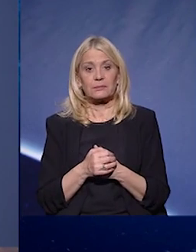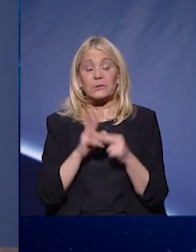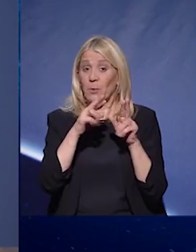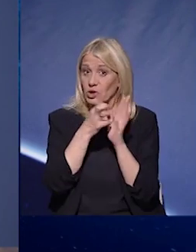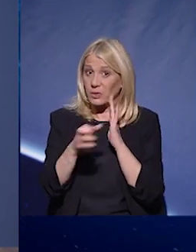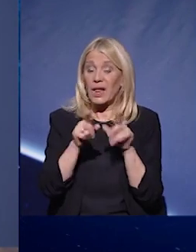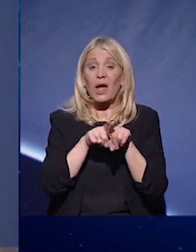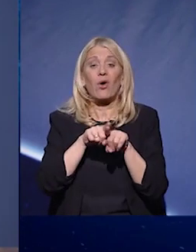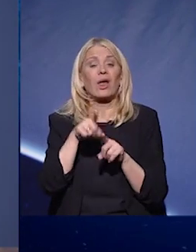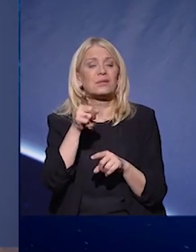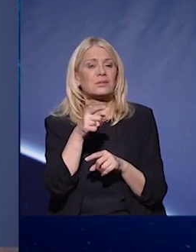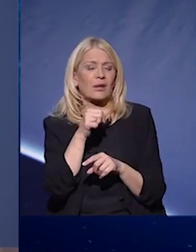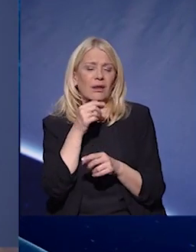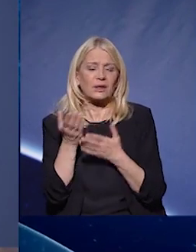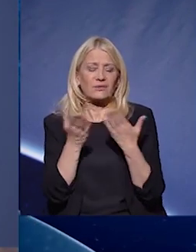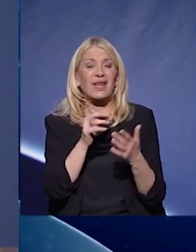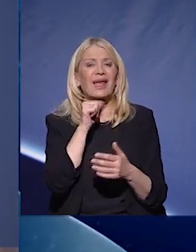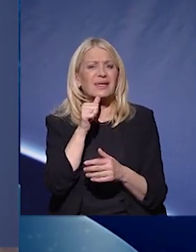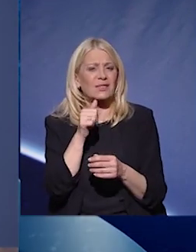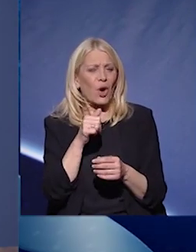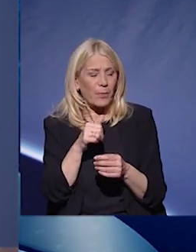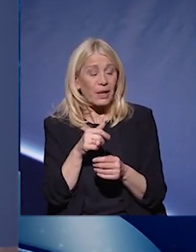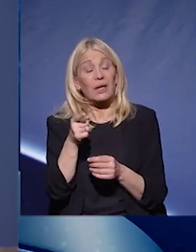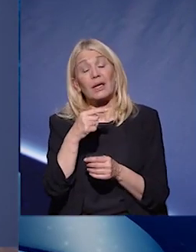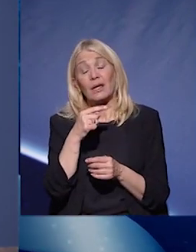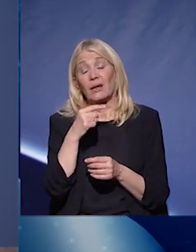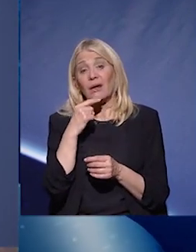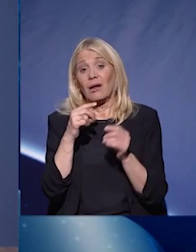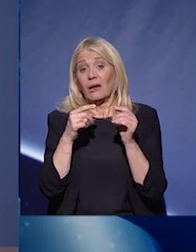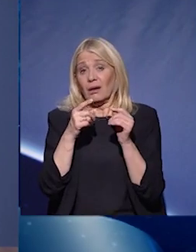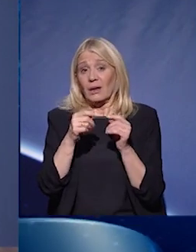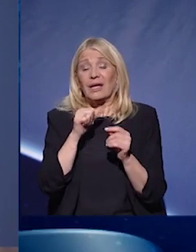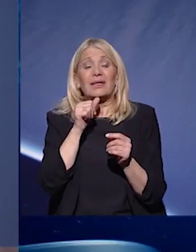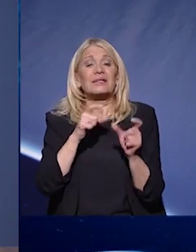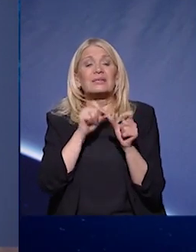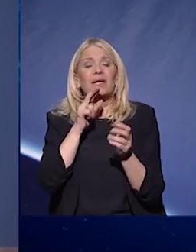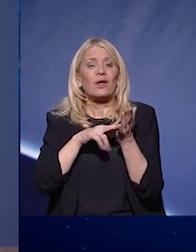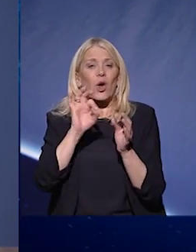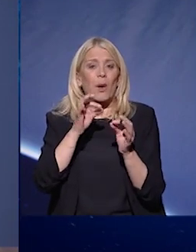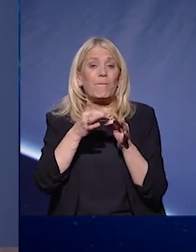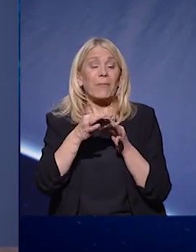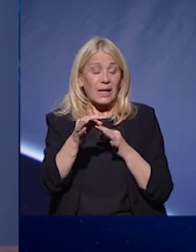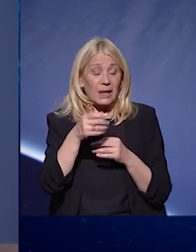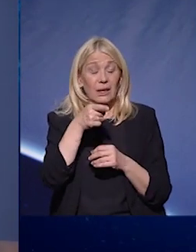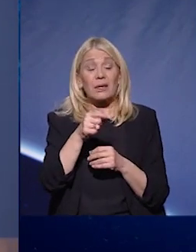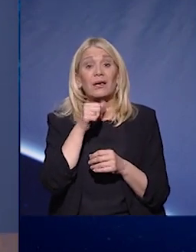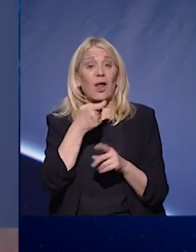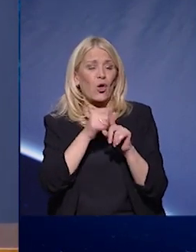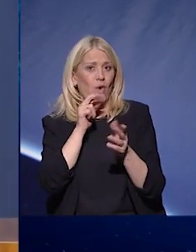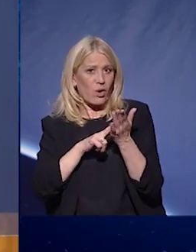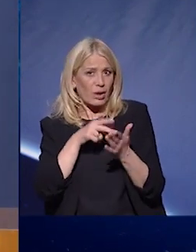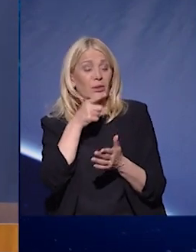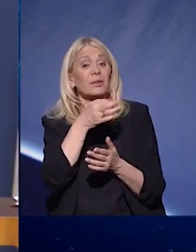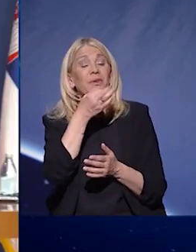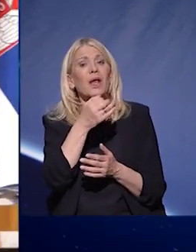Možemo dalje, koleginica iz Istinomera, izvolite. Dobar dan, Nikolija Žadanović, novinarka Istinomera. Moje pitanje je za doktora Kona. Vi ste juče pomenuli